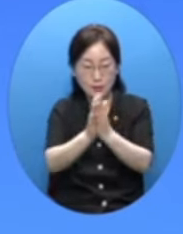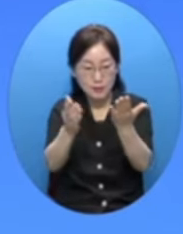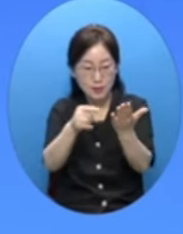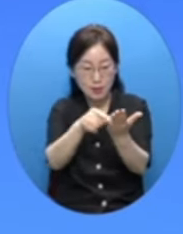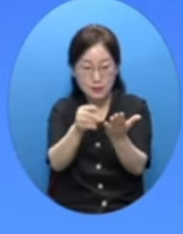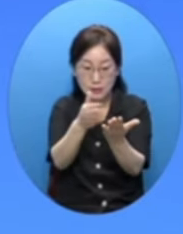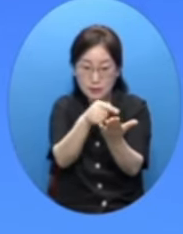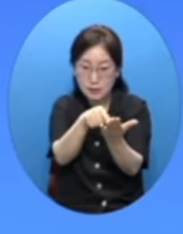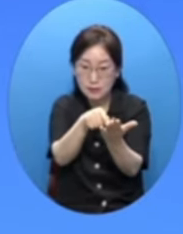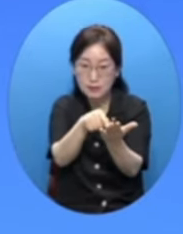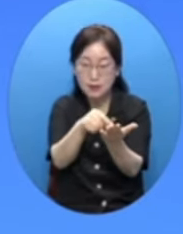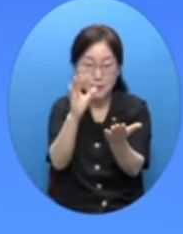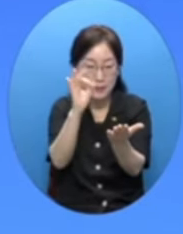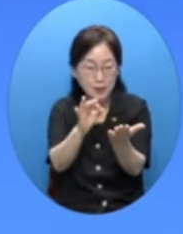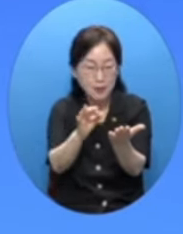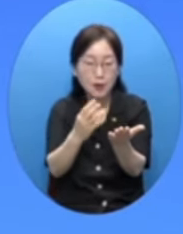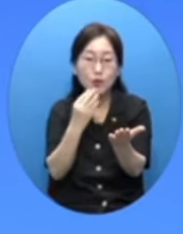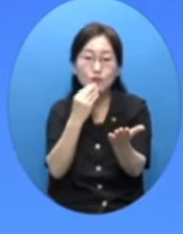유대인들의